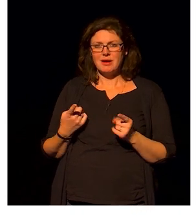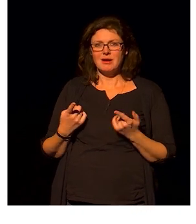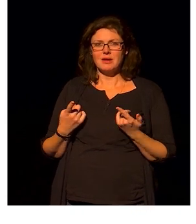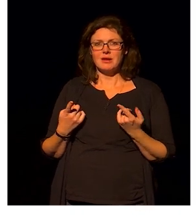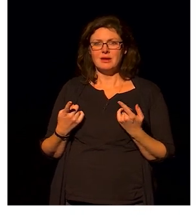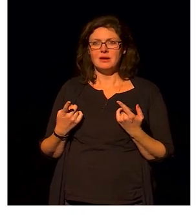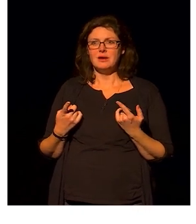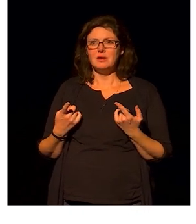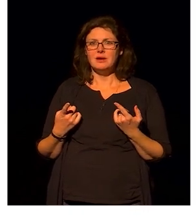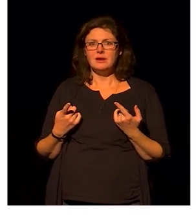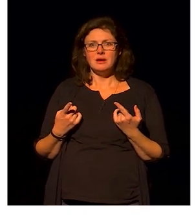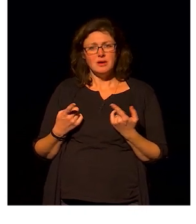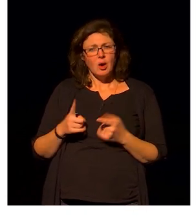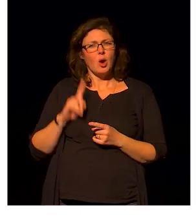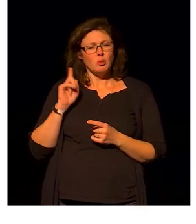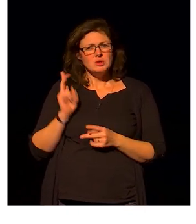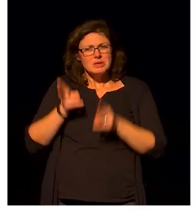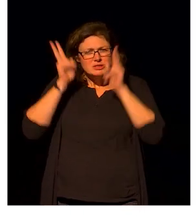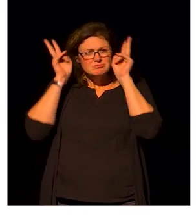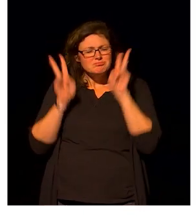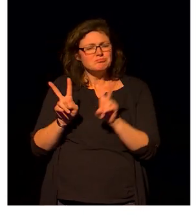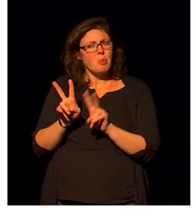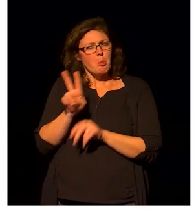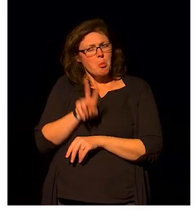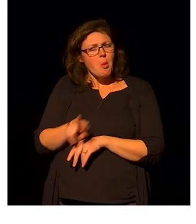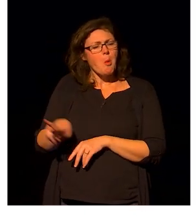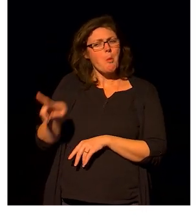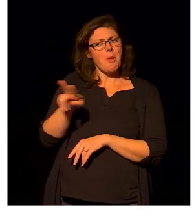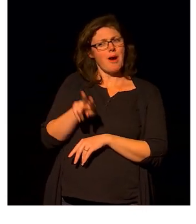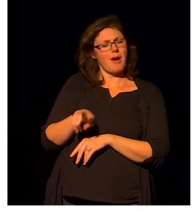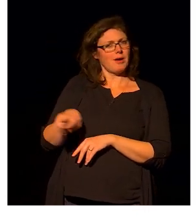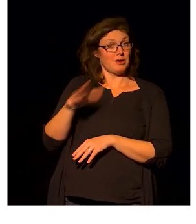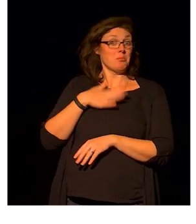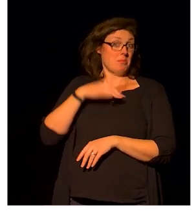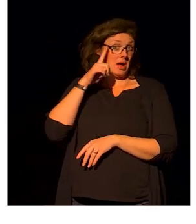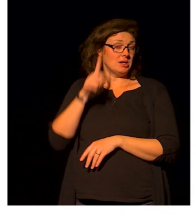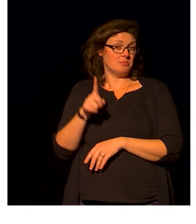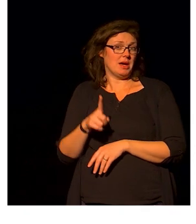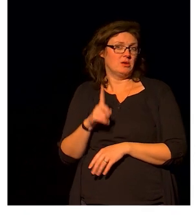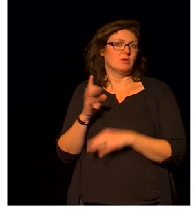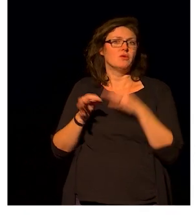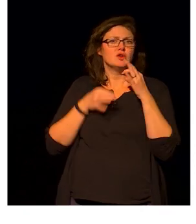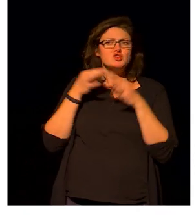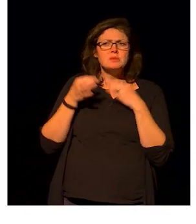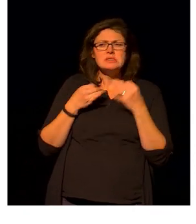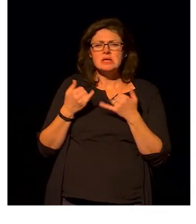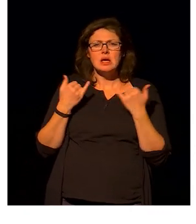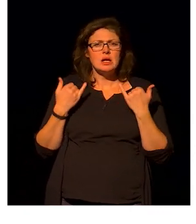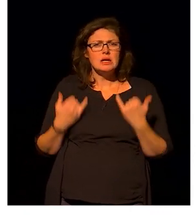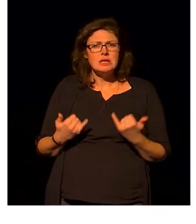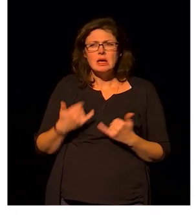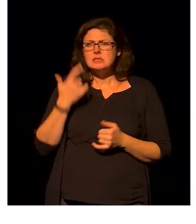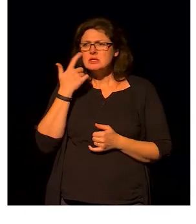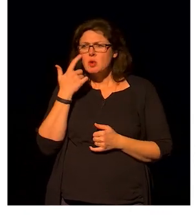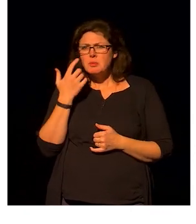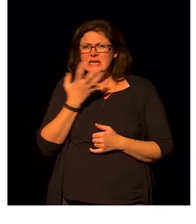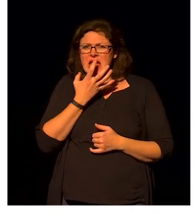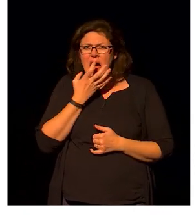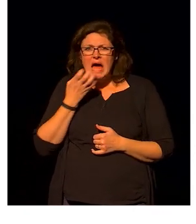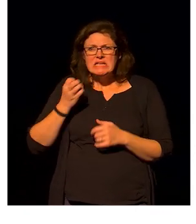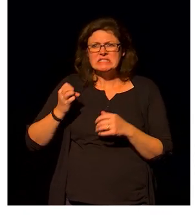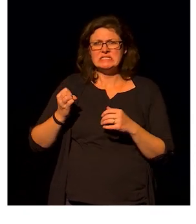die man scharf ins Auge fassen muss, finde ich. Und zwar auch gerade in den gegenwärtig oft sehr aufgeheizten